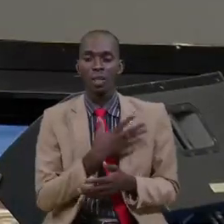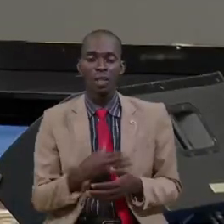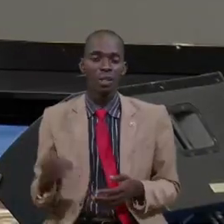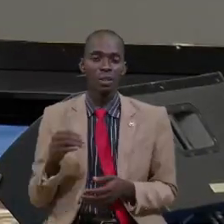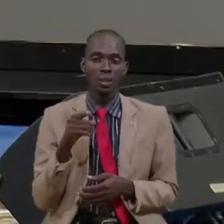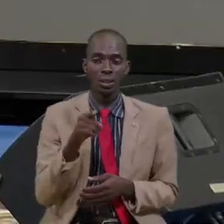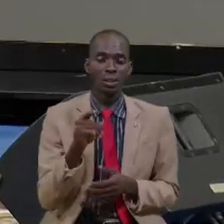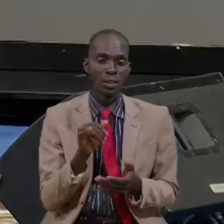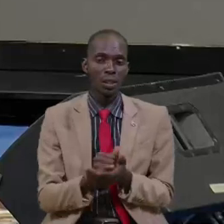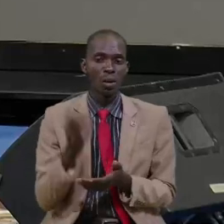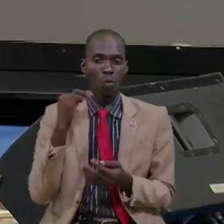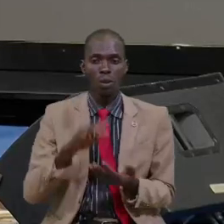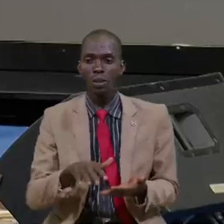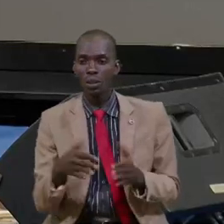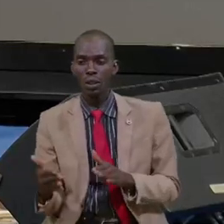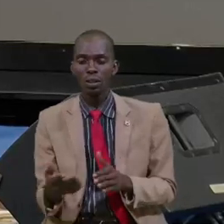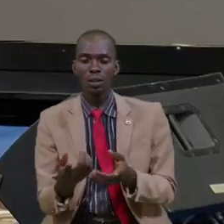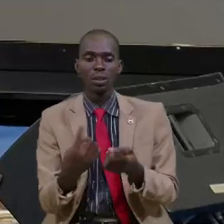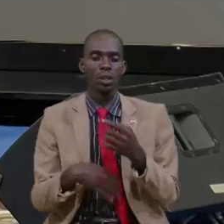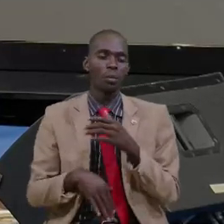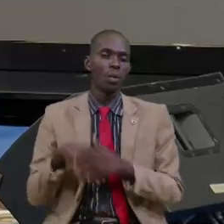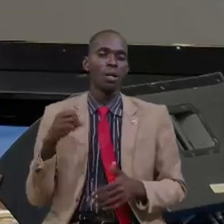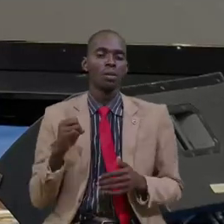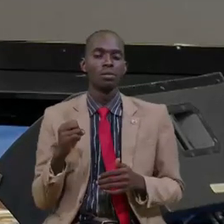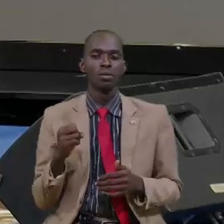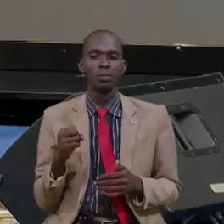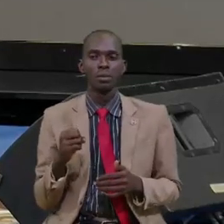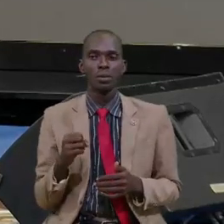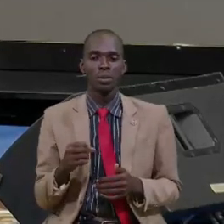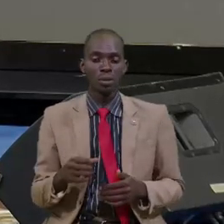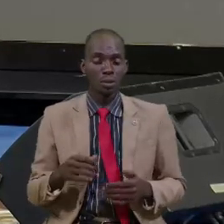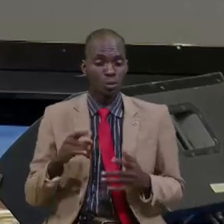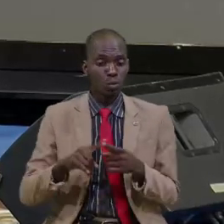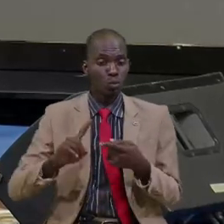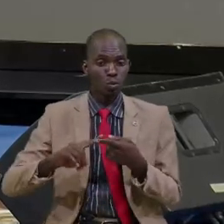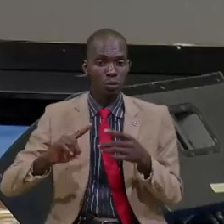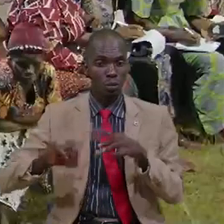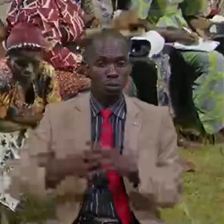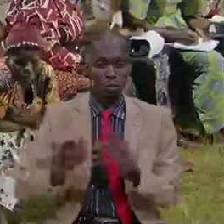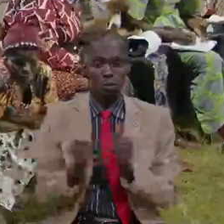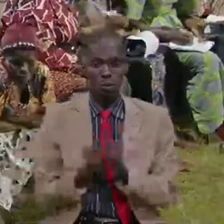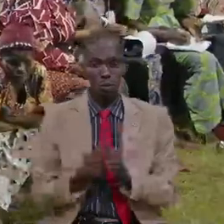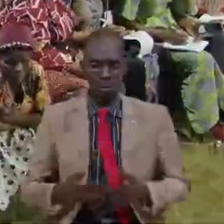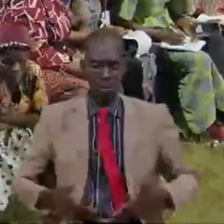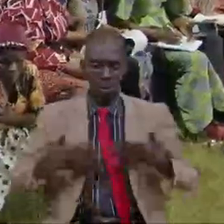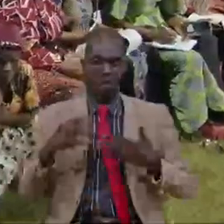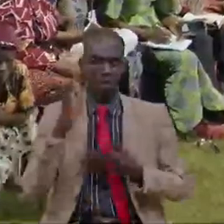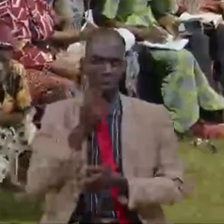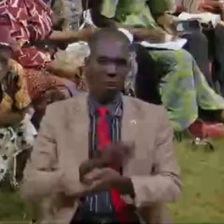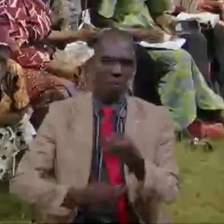Et le mort sortit. En réalité, la vie va remplacer la mort dans ta